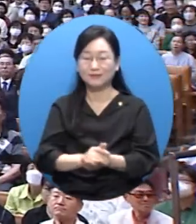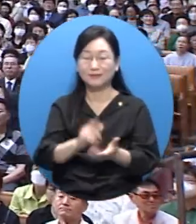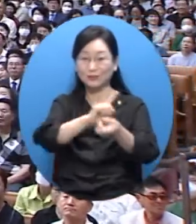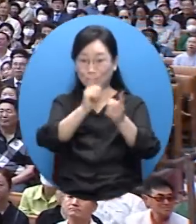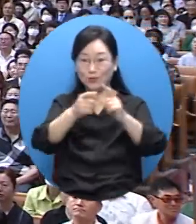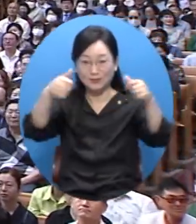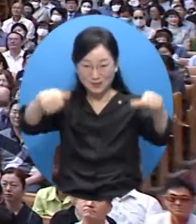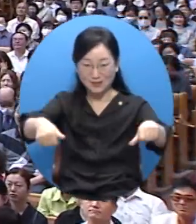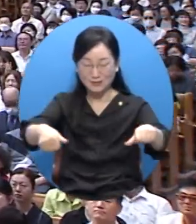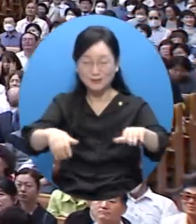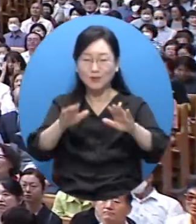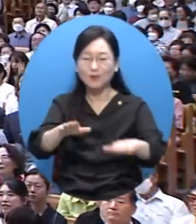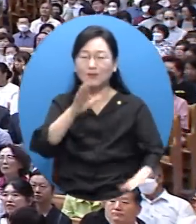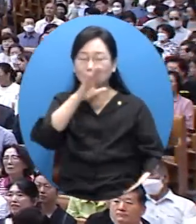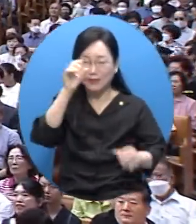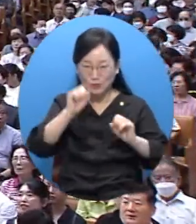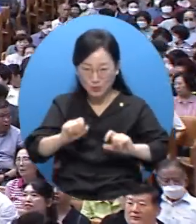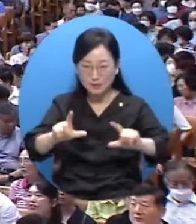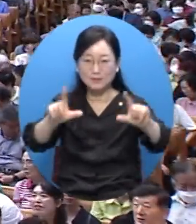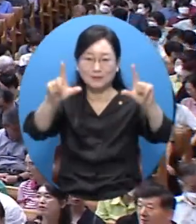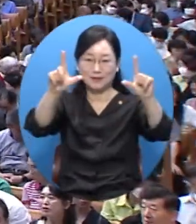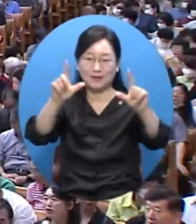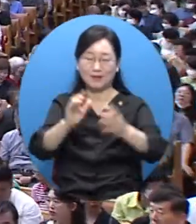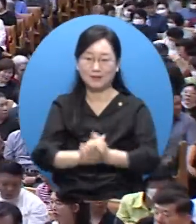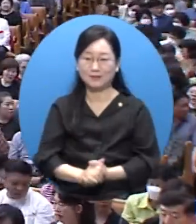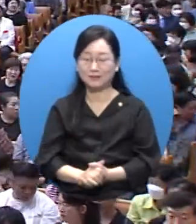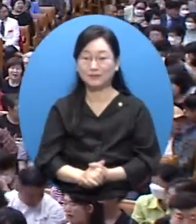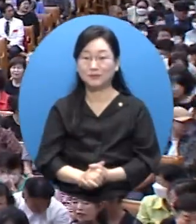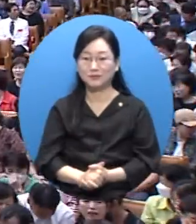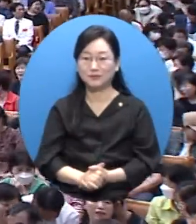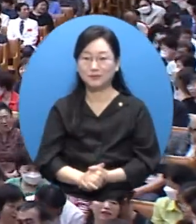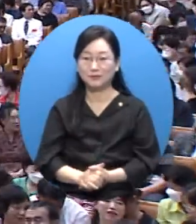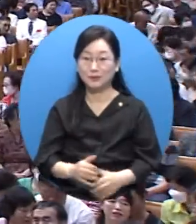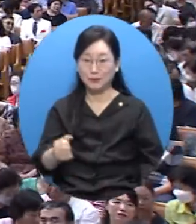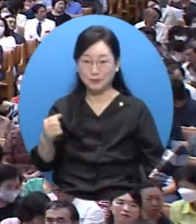인사 나누겠습니다. 오늘은 참으로 좋은 날입니다.